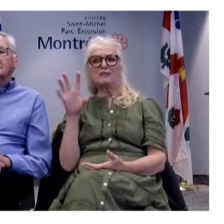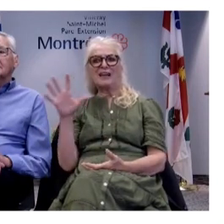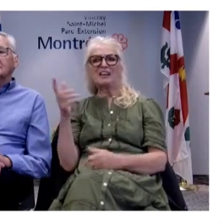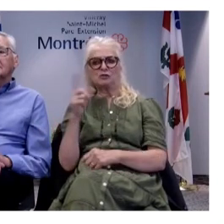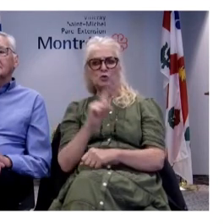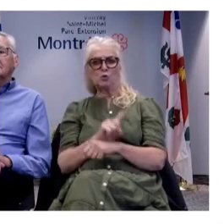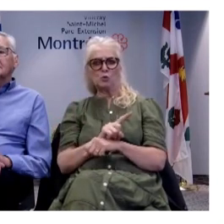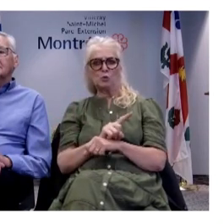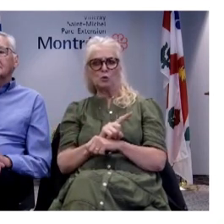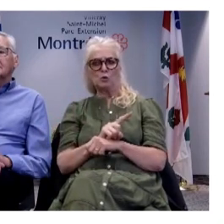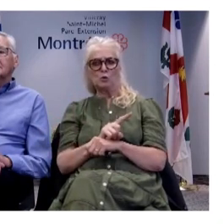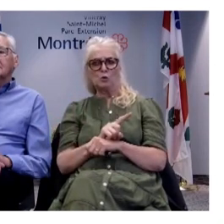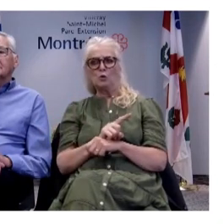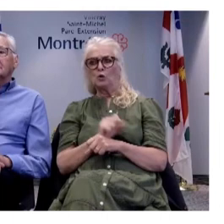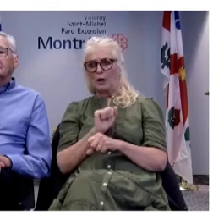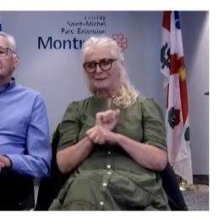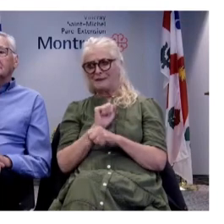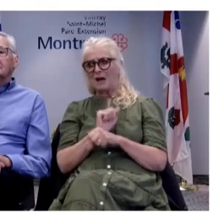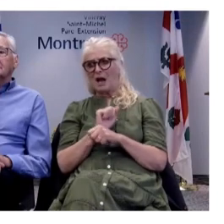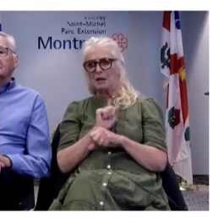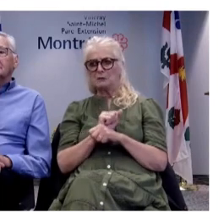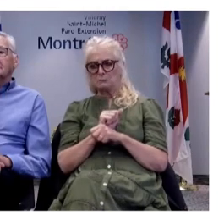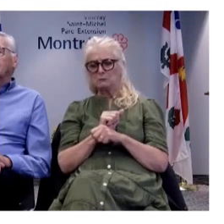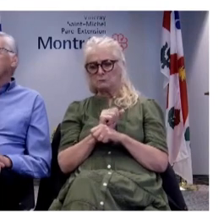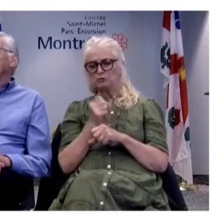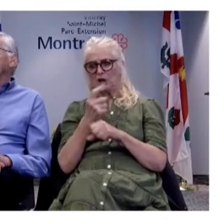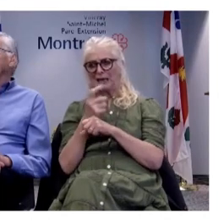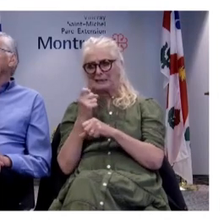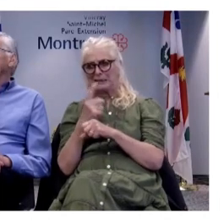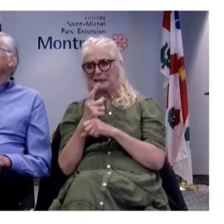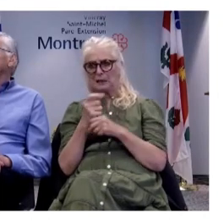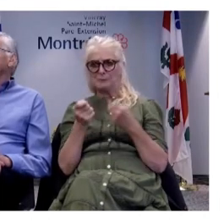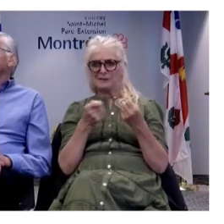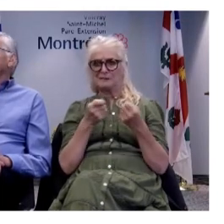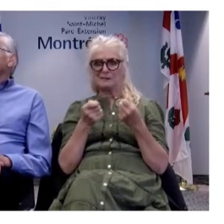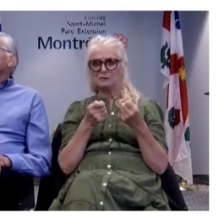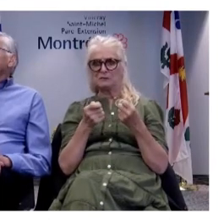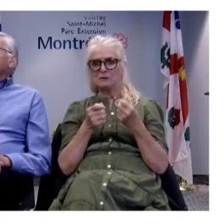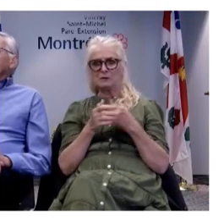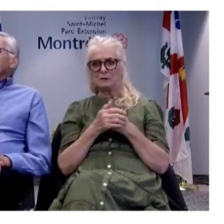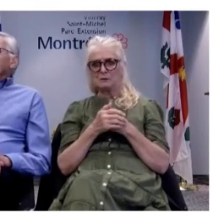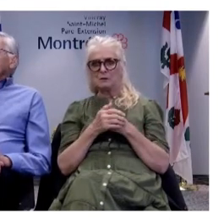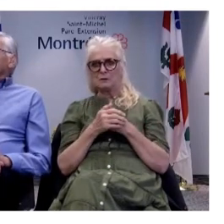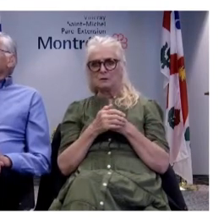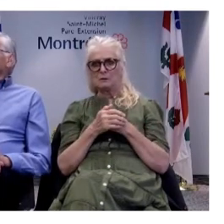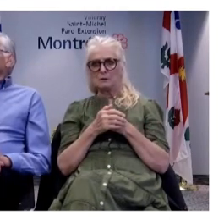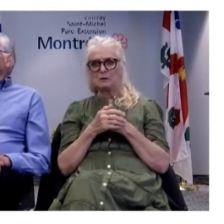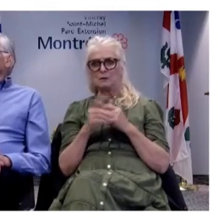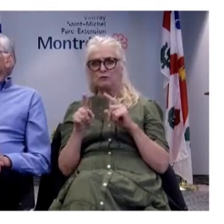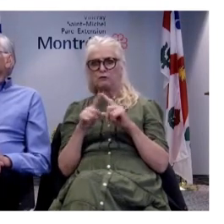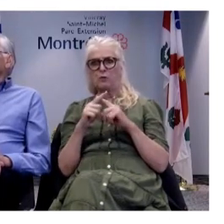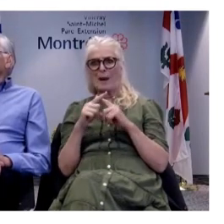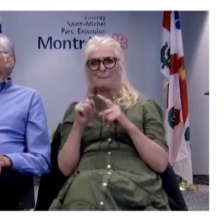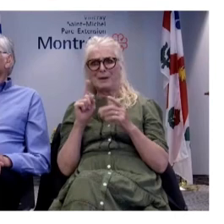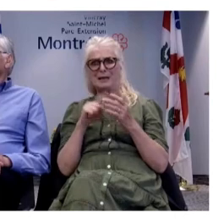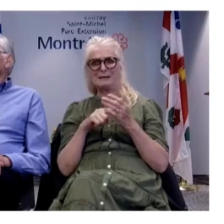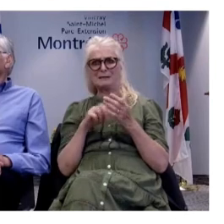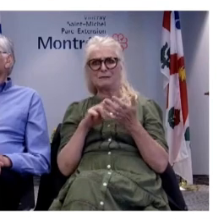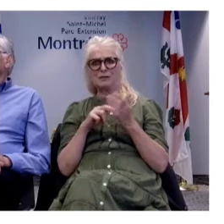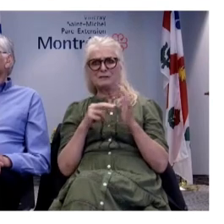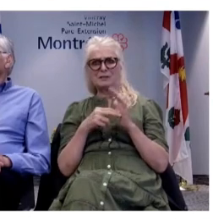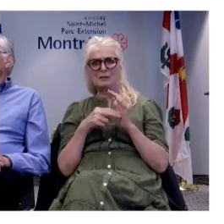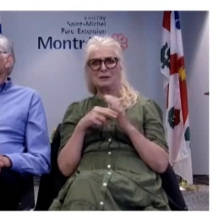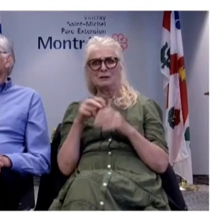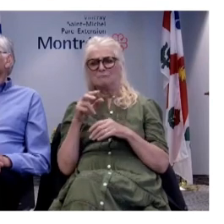administratif il peut n’avoir un peu moins donc x 9 ça fait 2000 340 jours dans 9 ans et